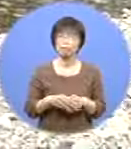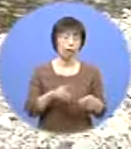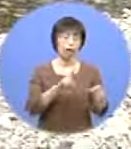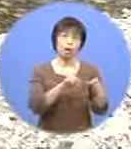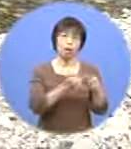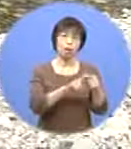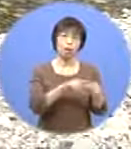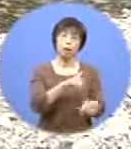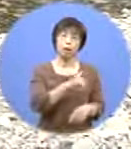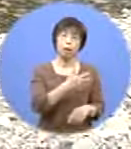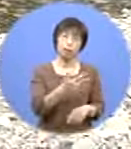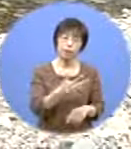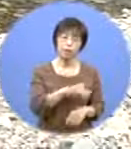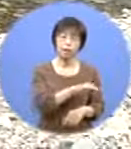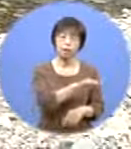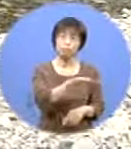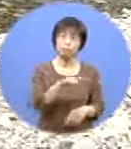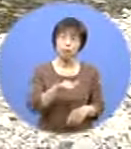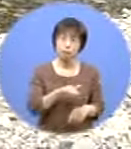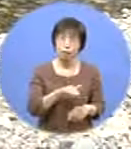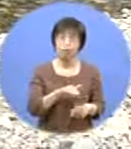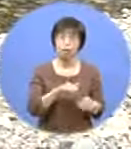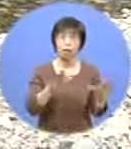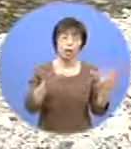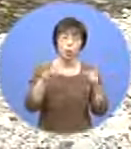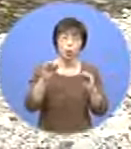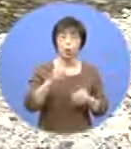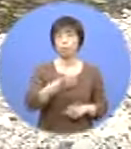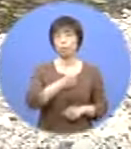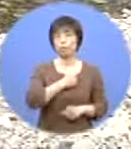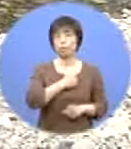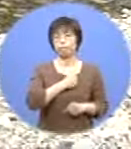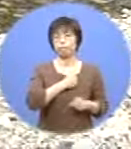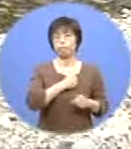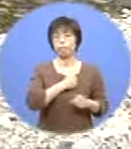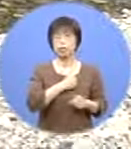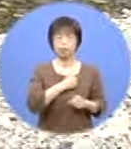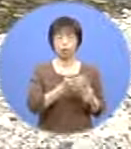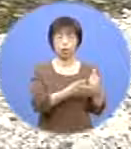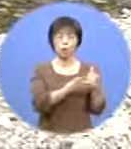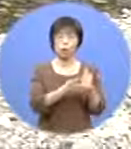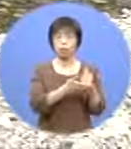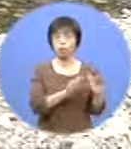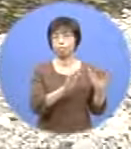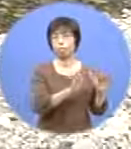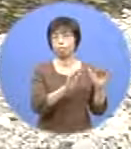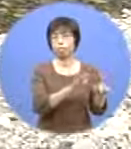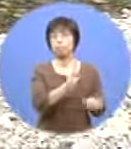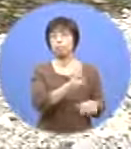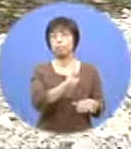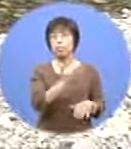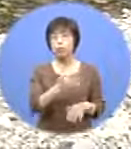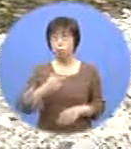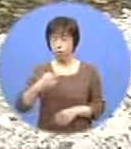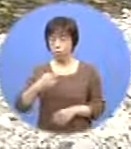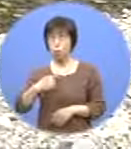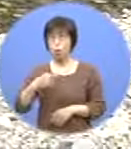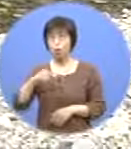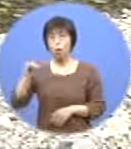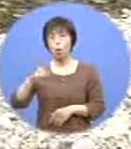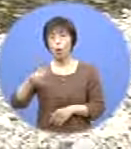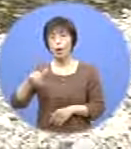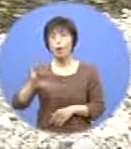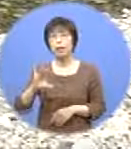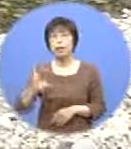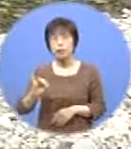中江寺の方は結構その情報発信もして、お客さん多いんやけども、この辺でも大江寺の方はまだま